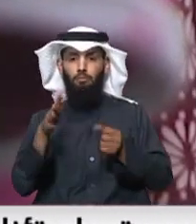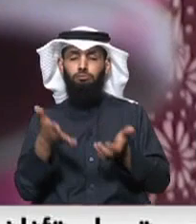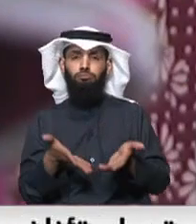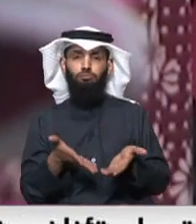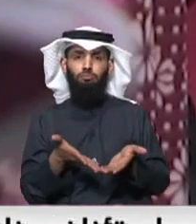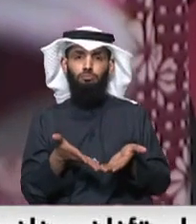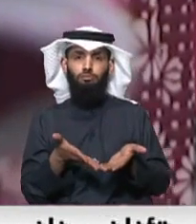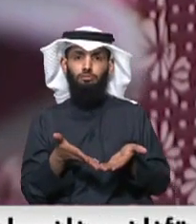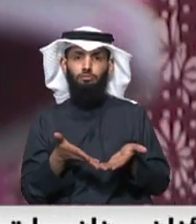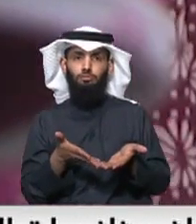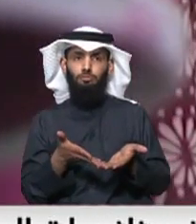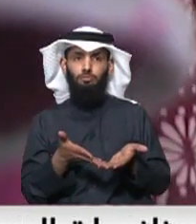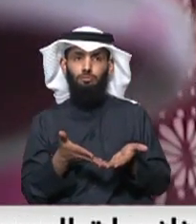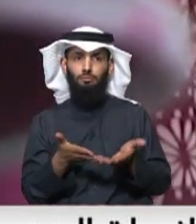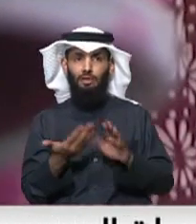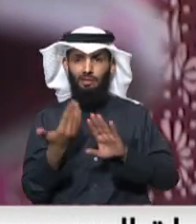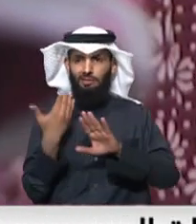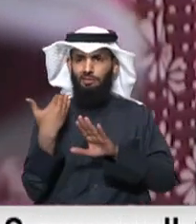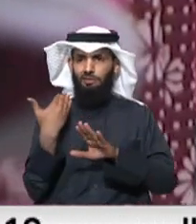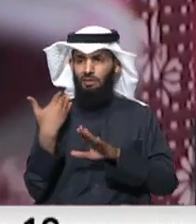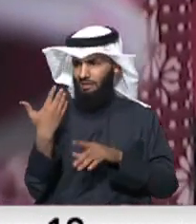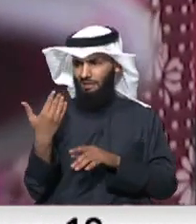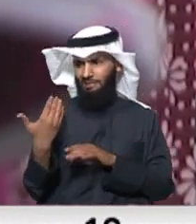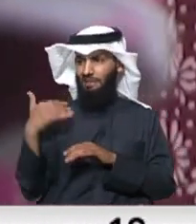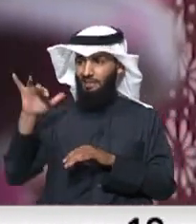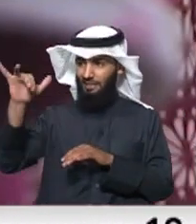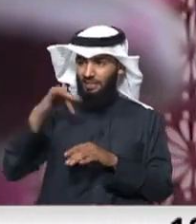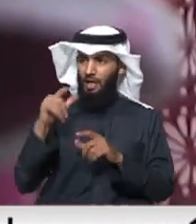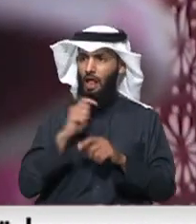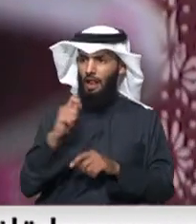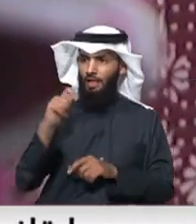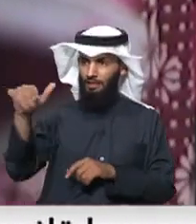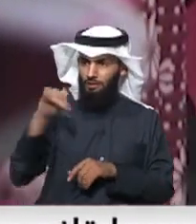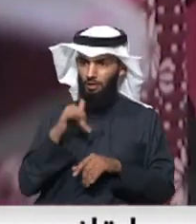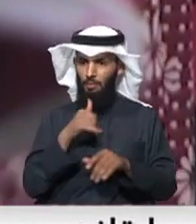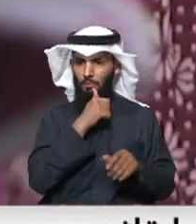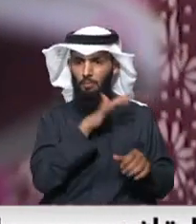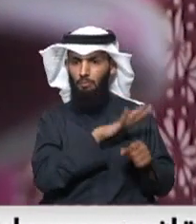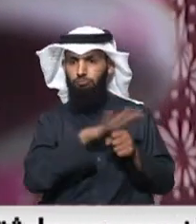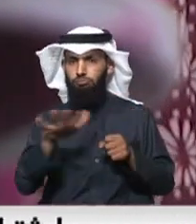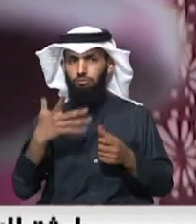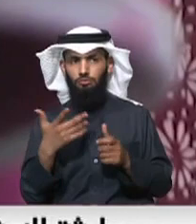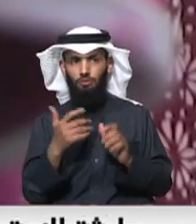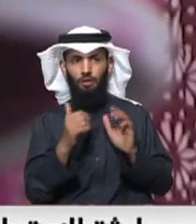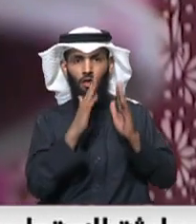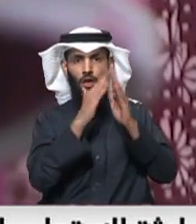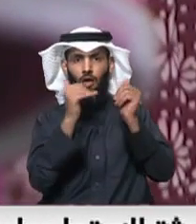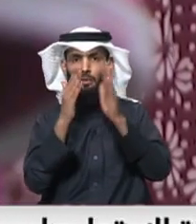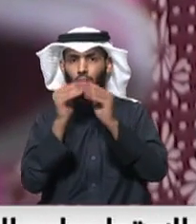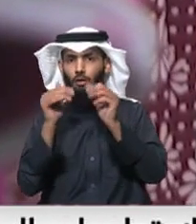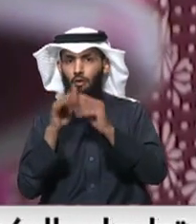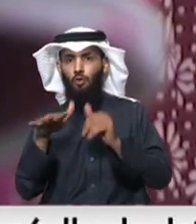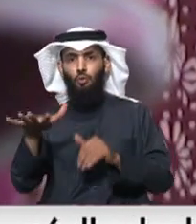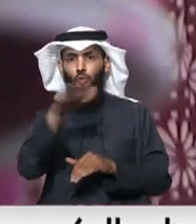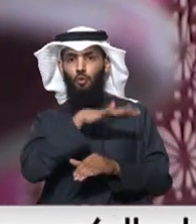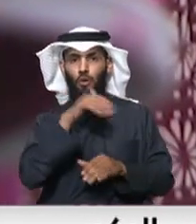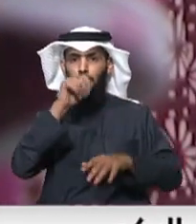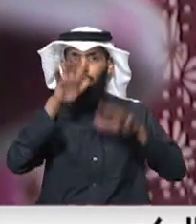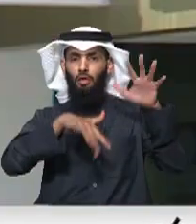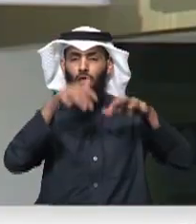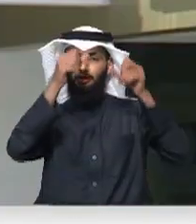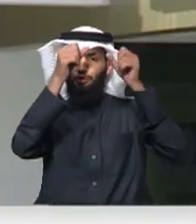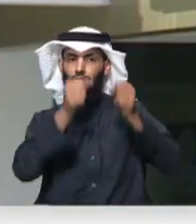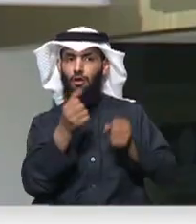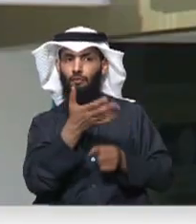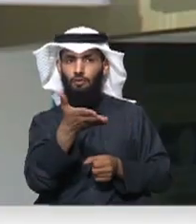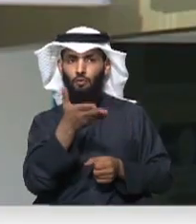كمان قبل ما تيجي وإحنا في المكنسة بنسحب، وتبهدلت أولادنا كلها وجيراننا كلهم، كل الناس تبهدلت، كلنا